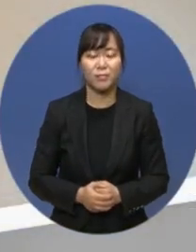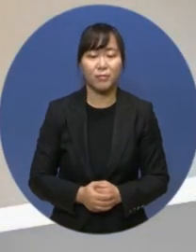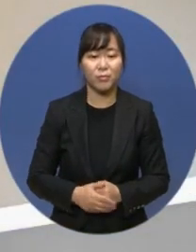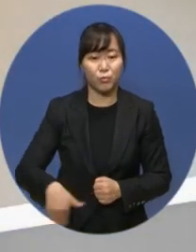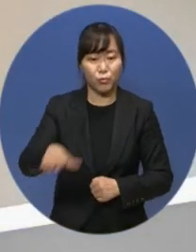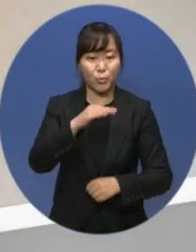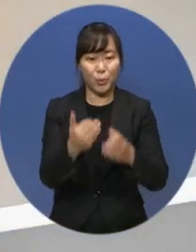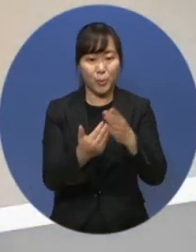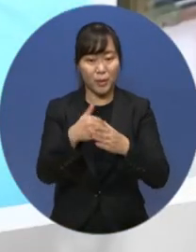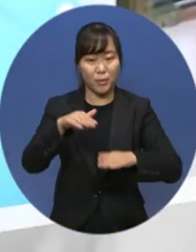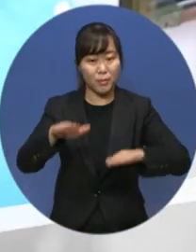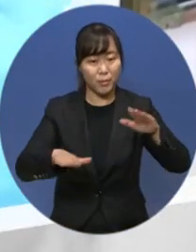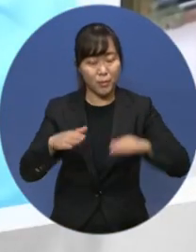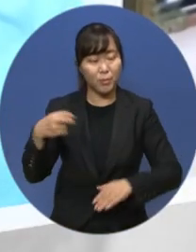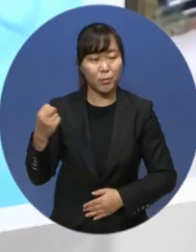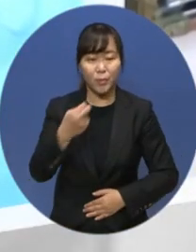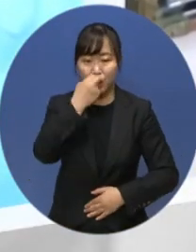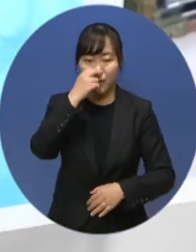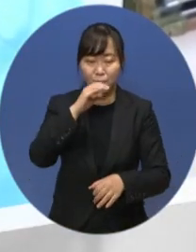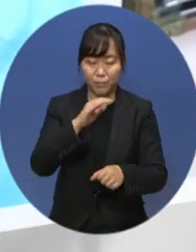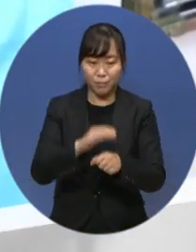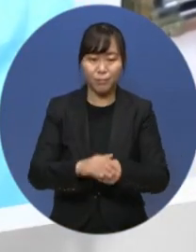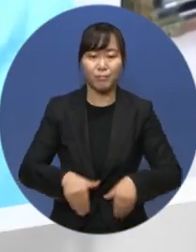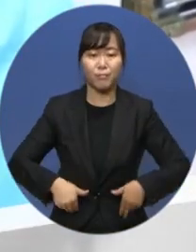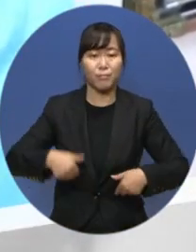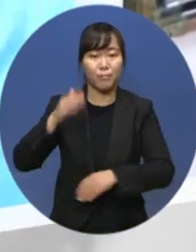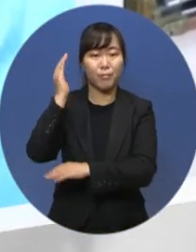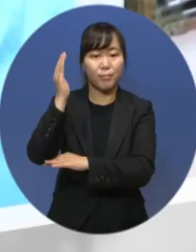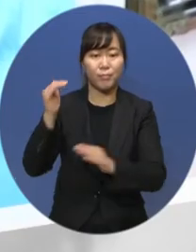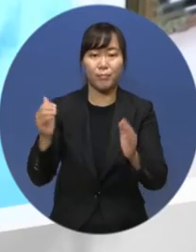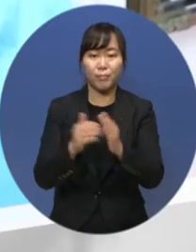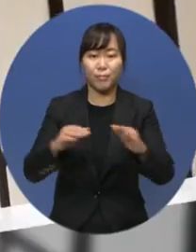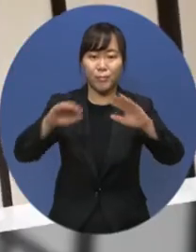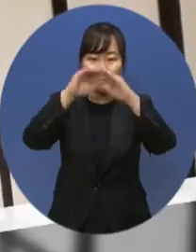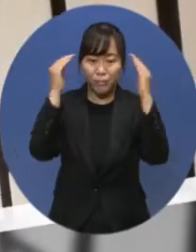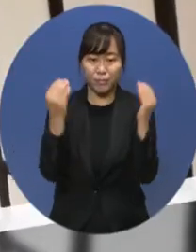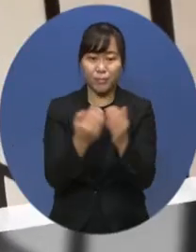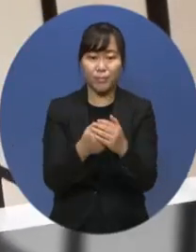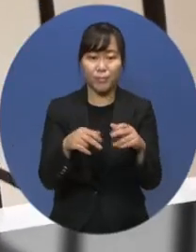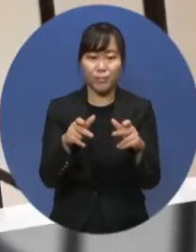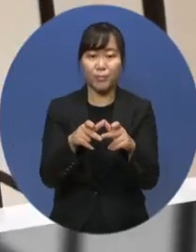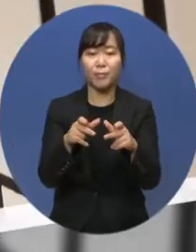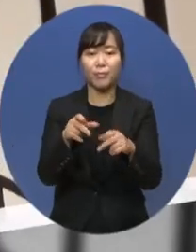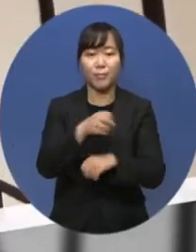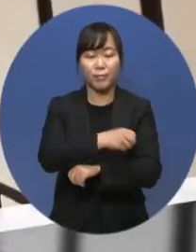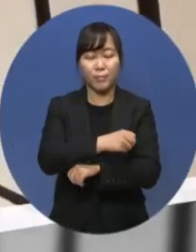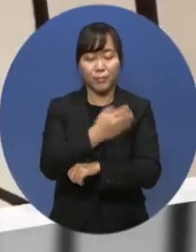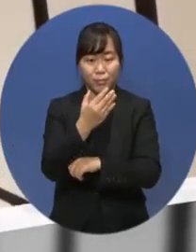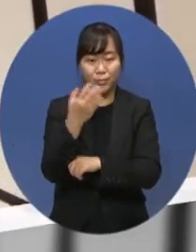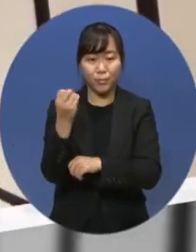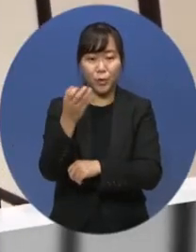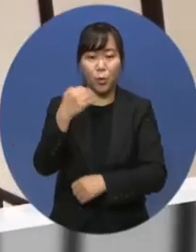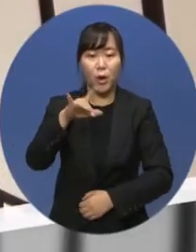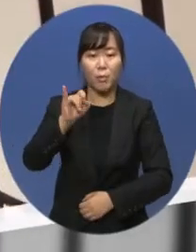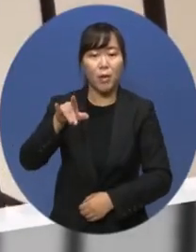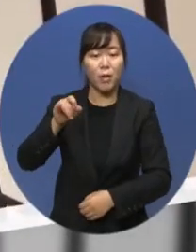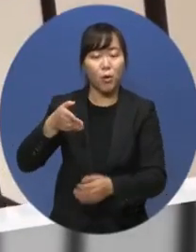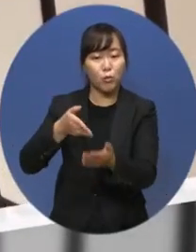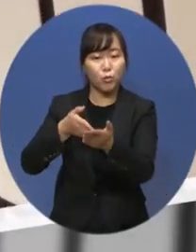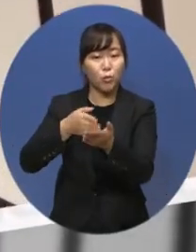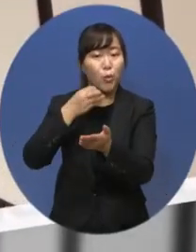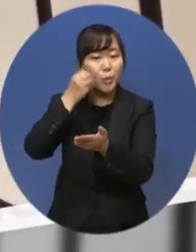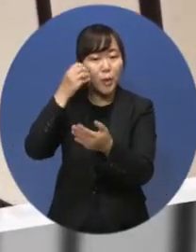우리 주변에서 일어나는 불공정한 사례부터 억울한 사연, 따뜻한 미담까지 장애인신문과